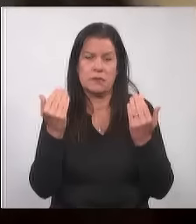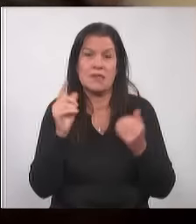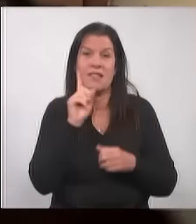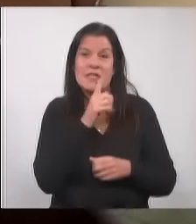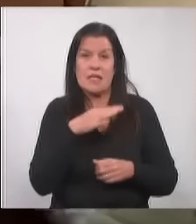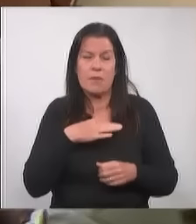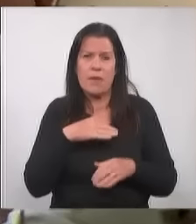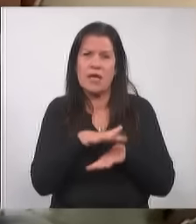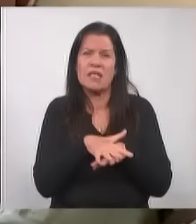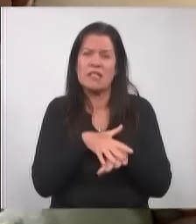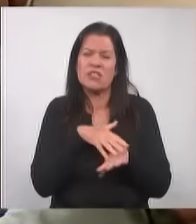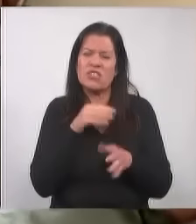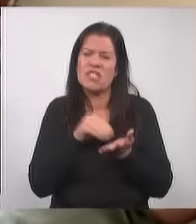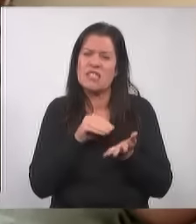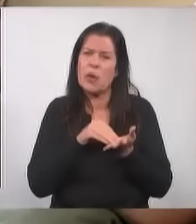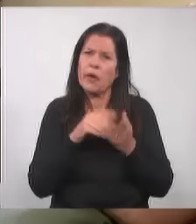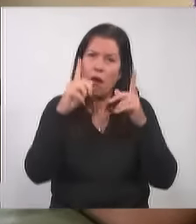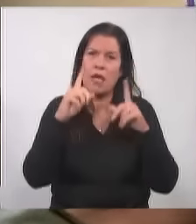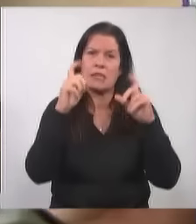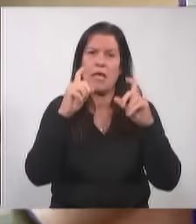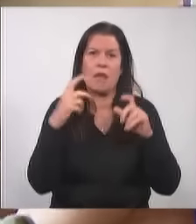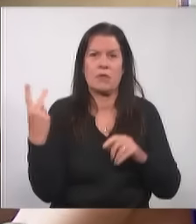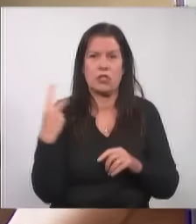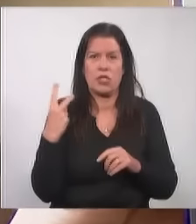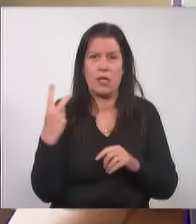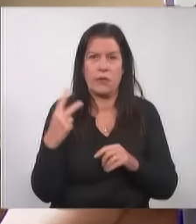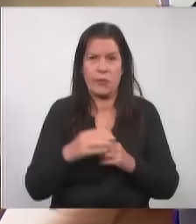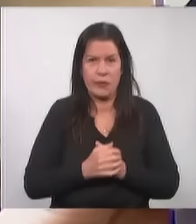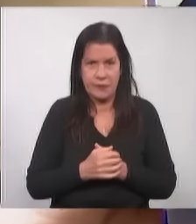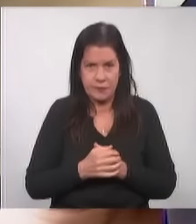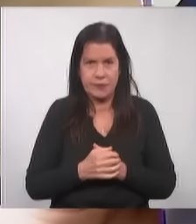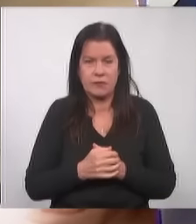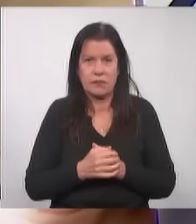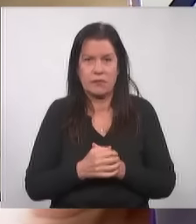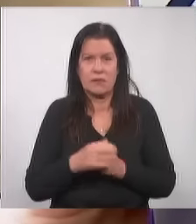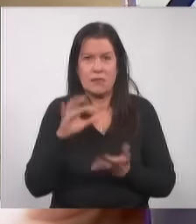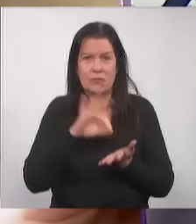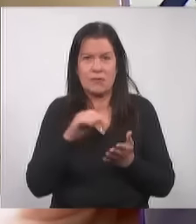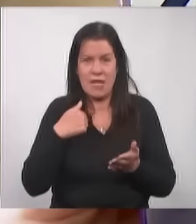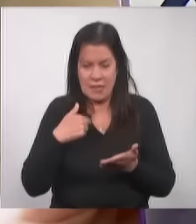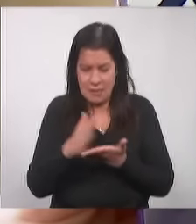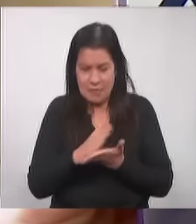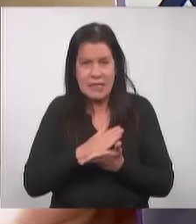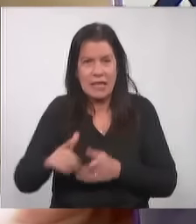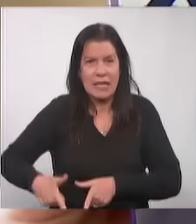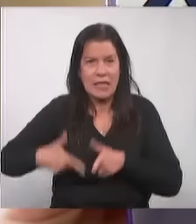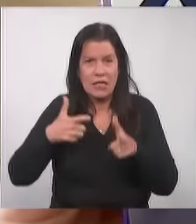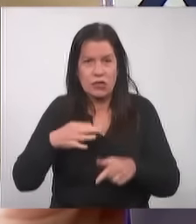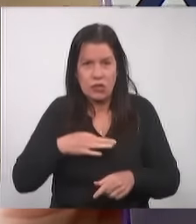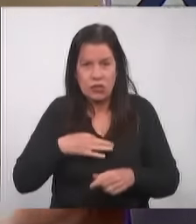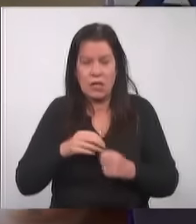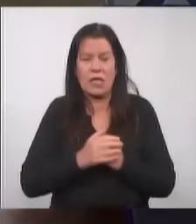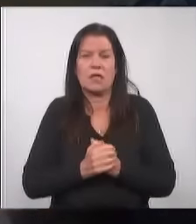לצלם אותי ואותו, אני כאן, בדיוק, מסדרת את הנשק, והוא מאזין לדיווחים